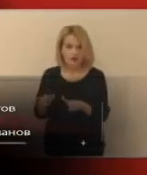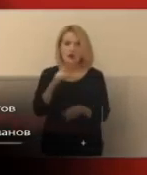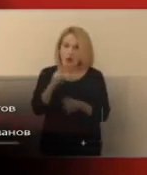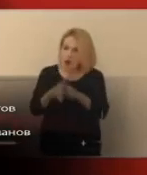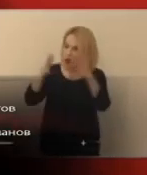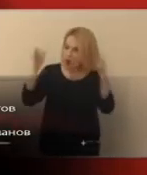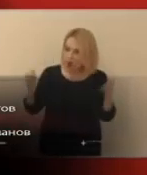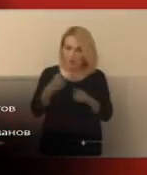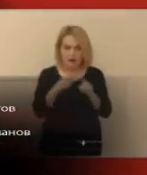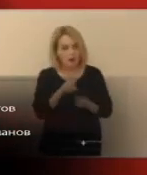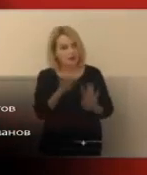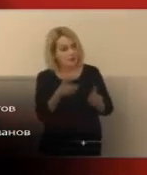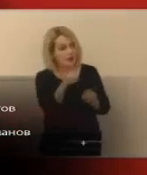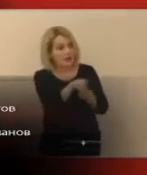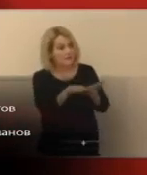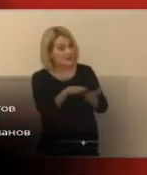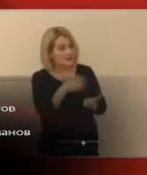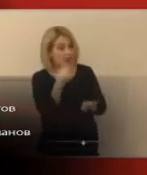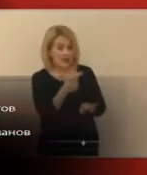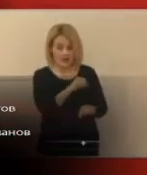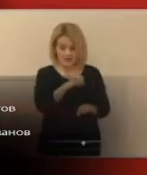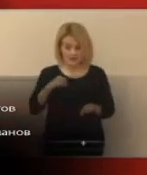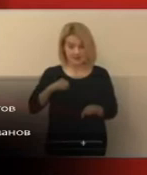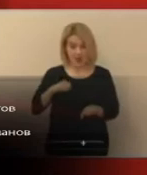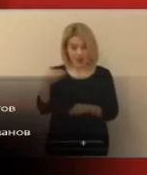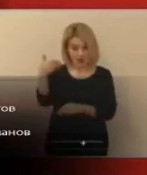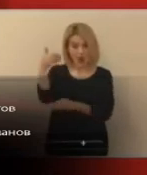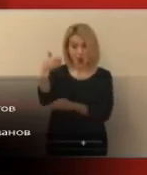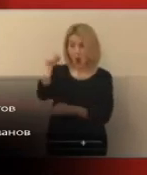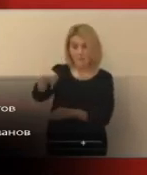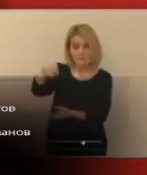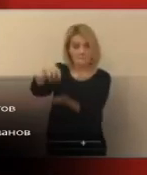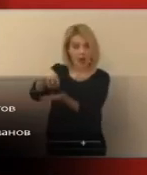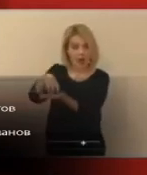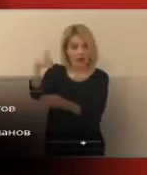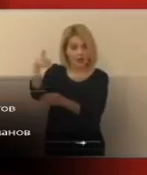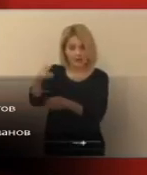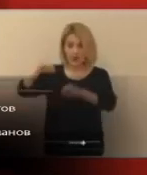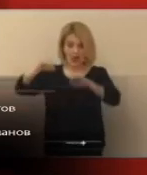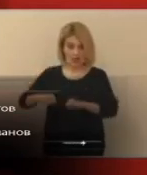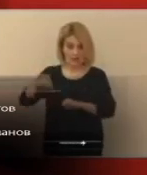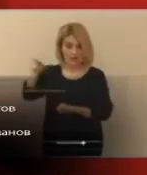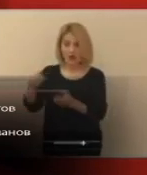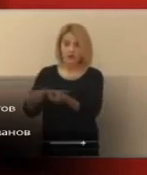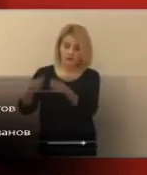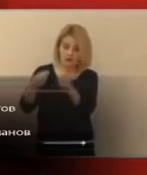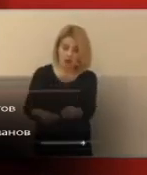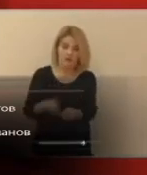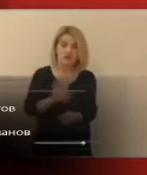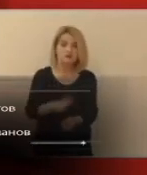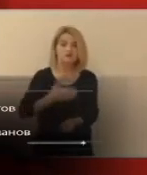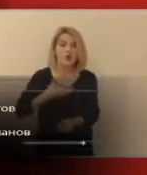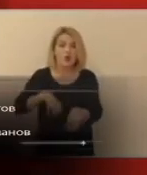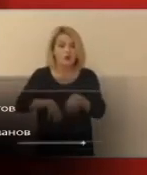како што веќе кажа министерот за економија, самите компании, самите работодавачи издаваат дозволи на